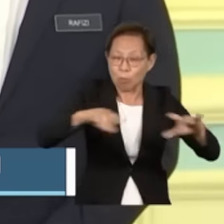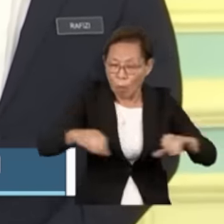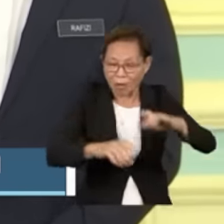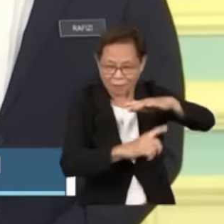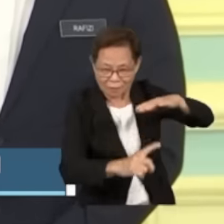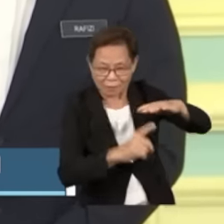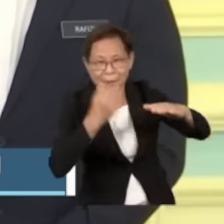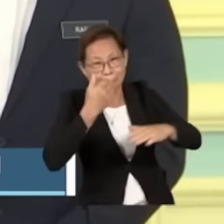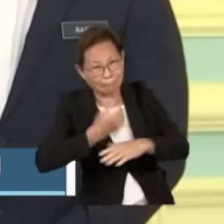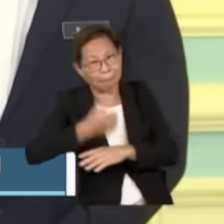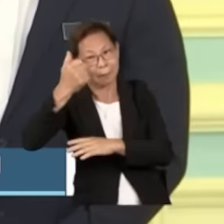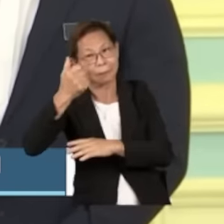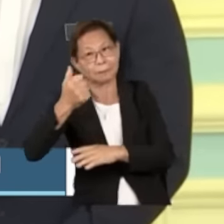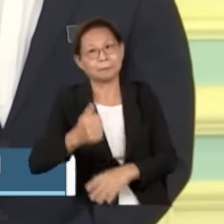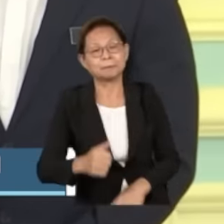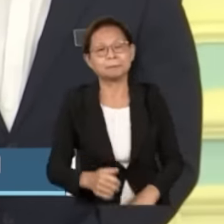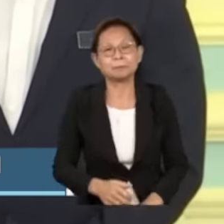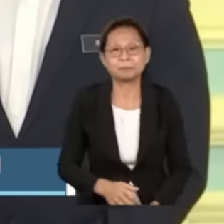berkesan.